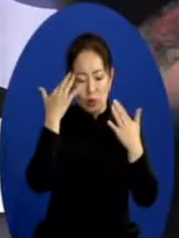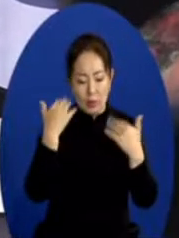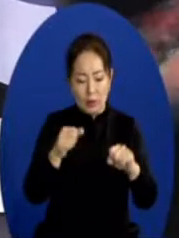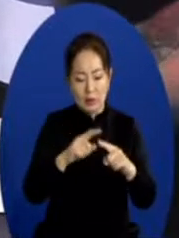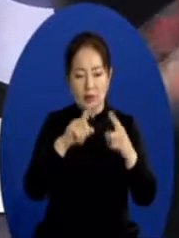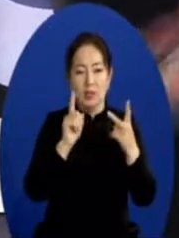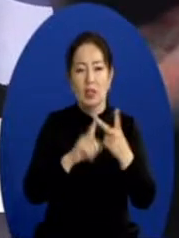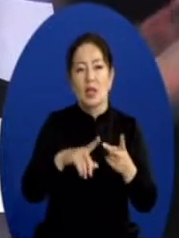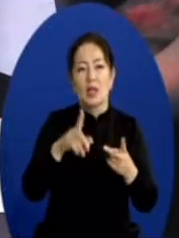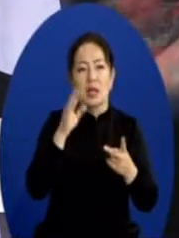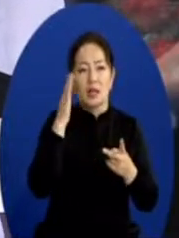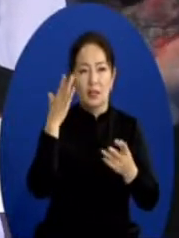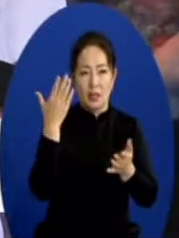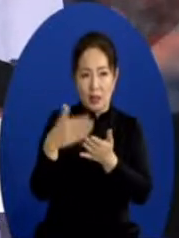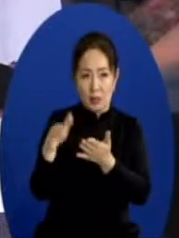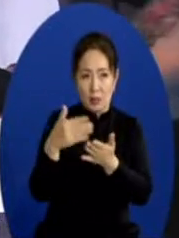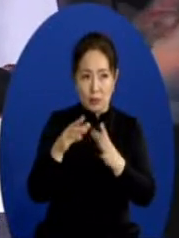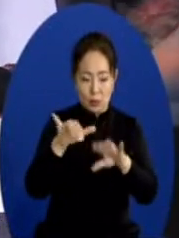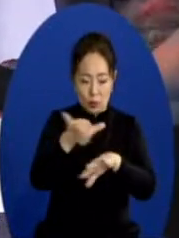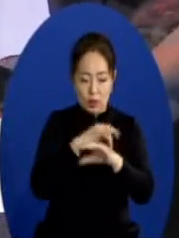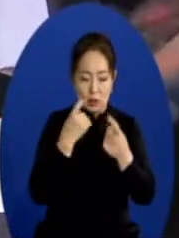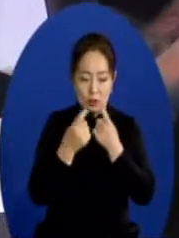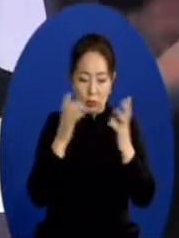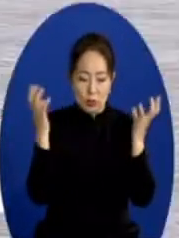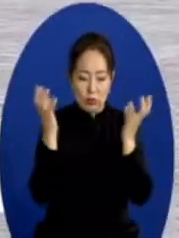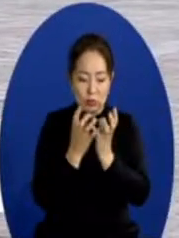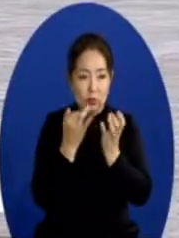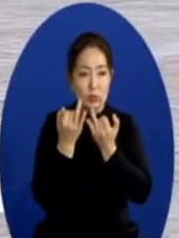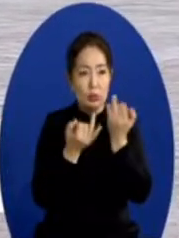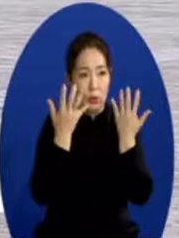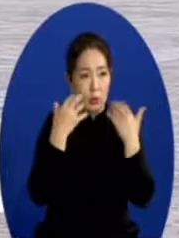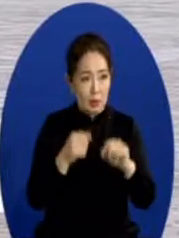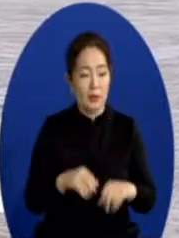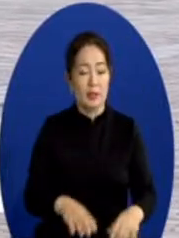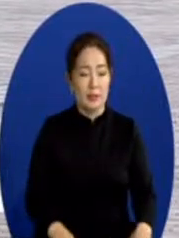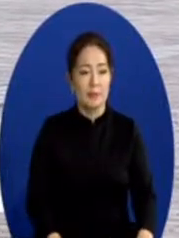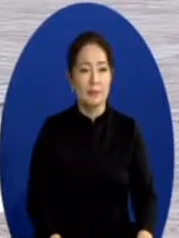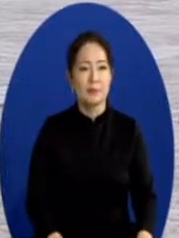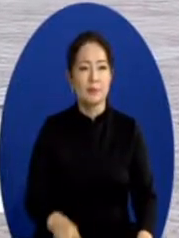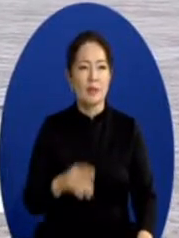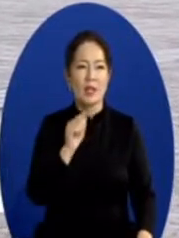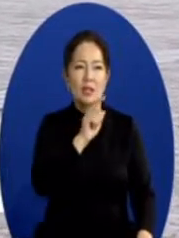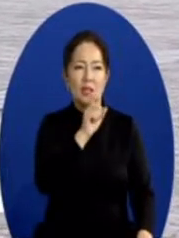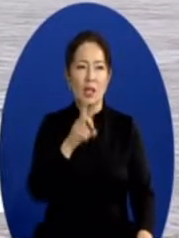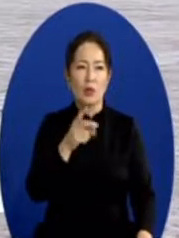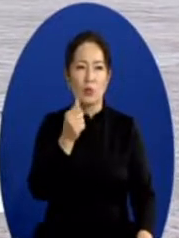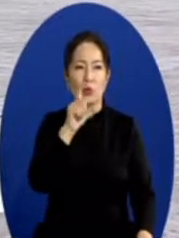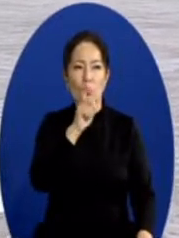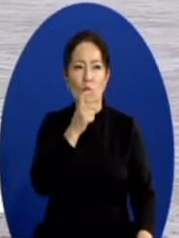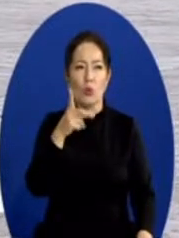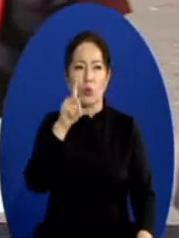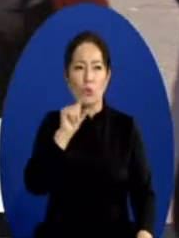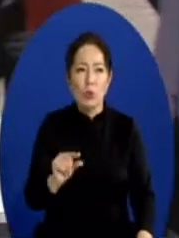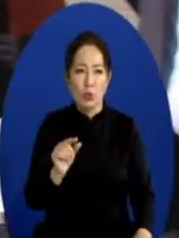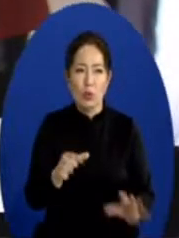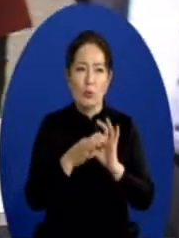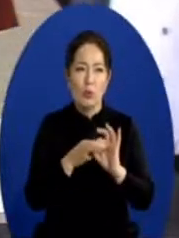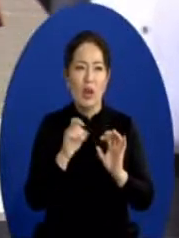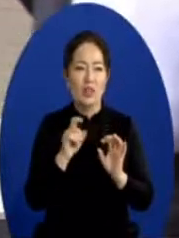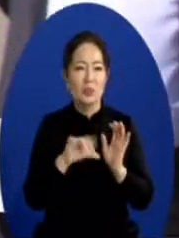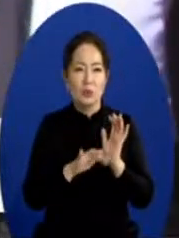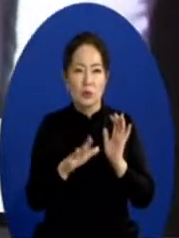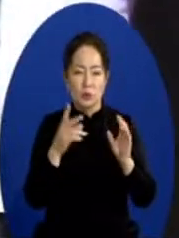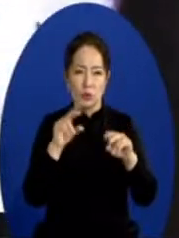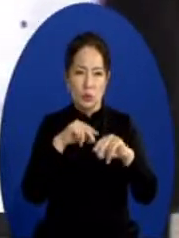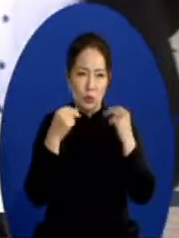экспорт эрхлэгчдийн одоо улсын зөвлөгөөнийг одоо бас зохион байгуулъя. Улсын хурал зээлийн хүүг бууруулах стратегийг ээлжид бус чуулганараа